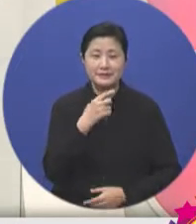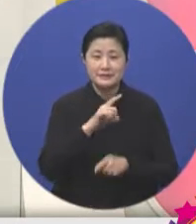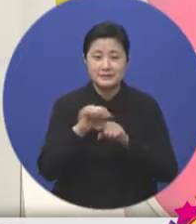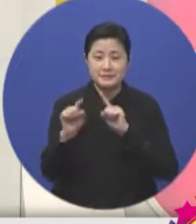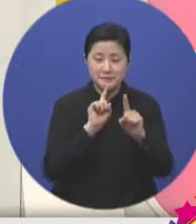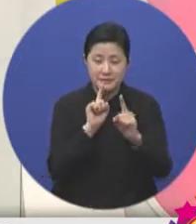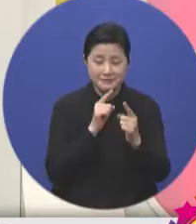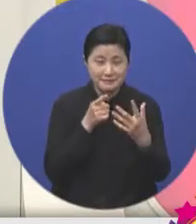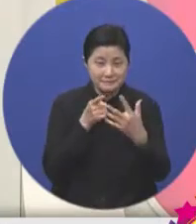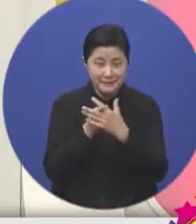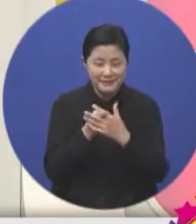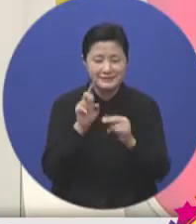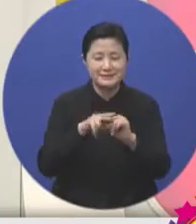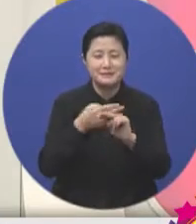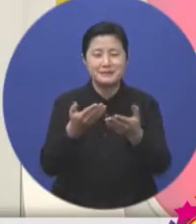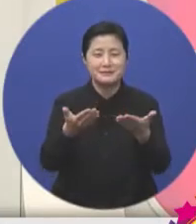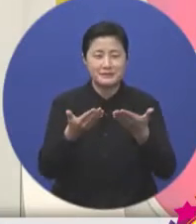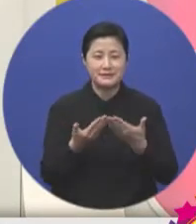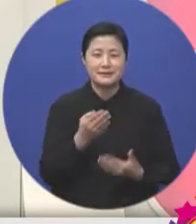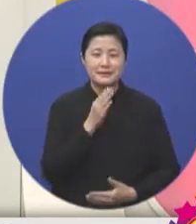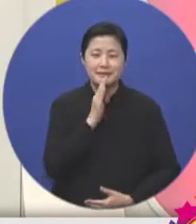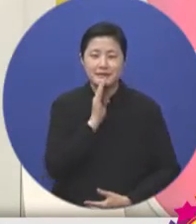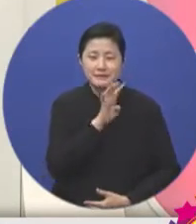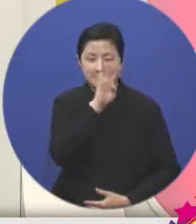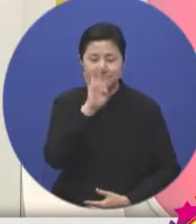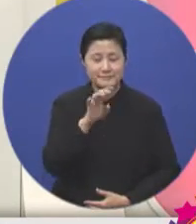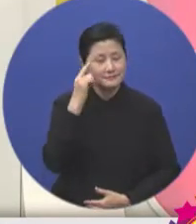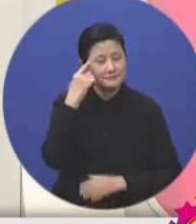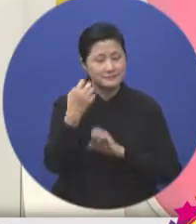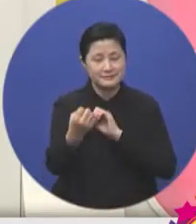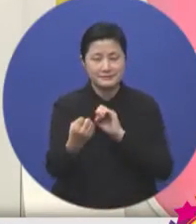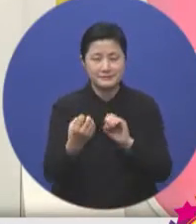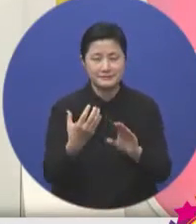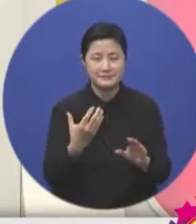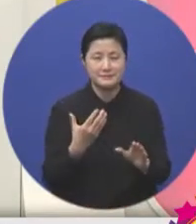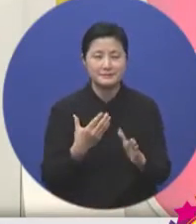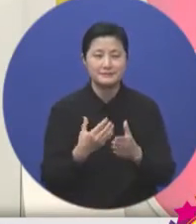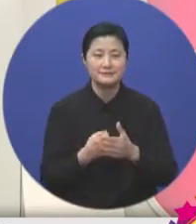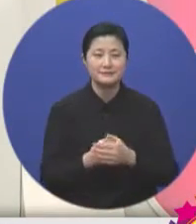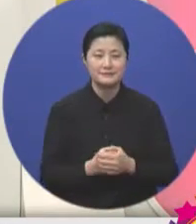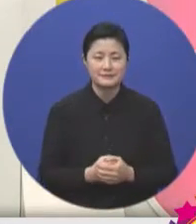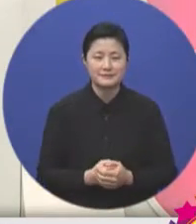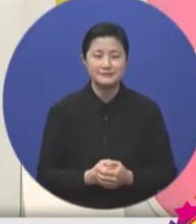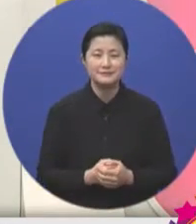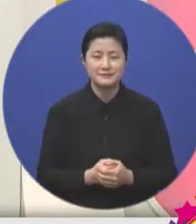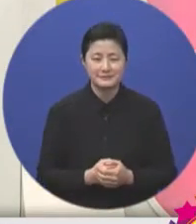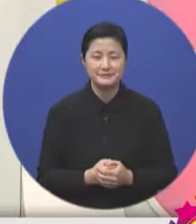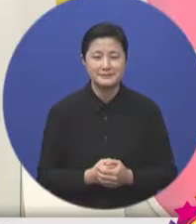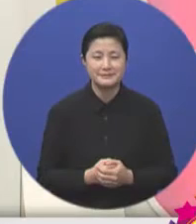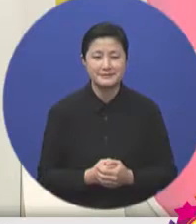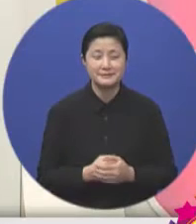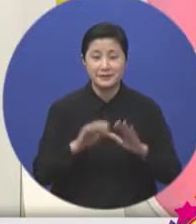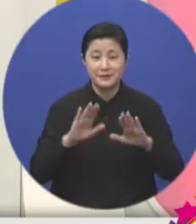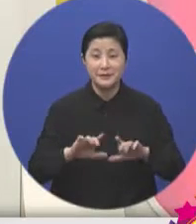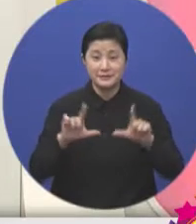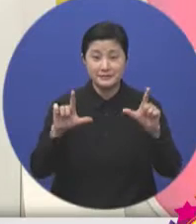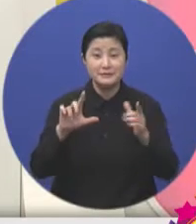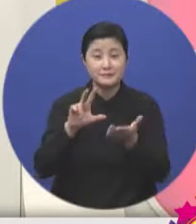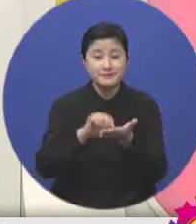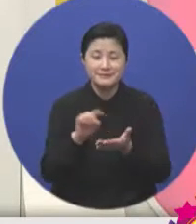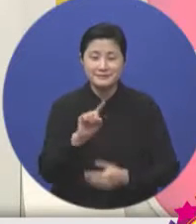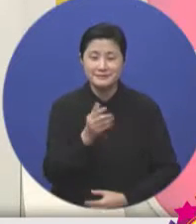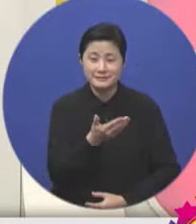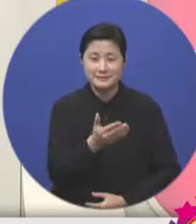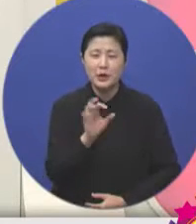알먹고 사투리 맞추고 상품도 받는 알쏭달쏭 사투리 퀴즈. 자, 오늘의